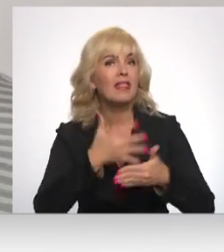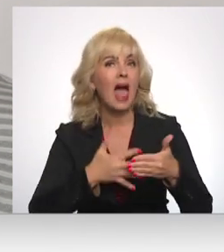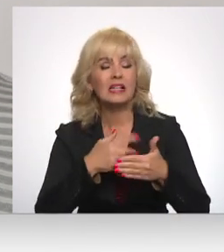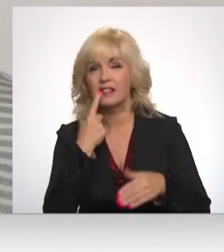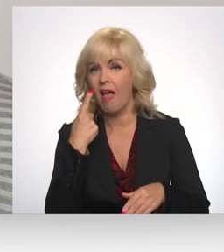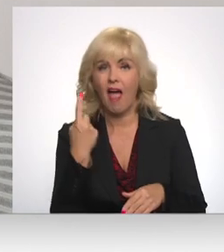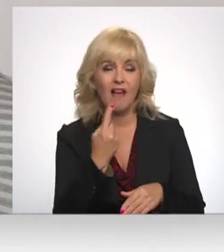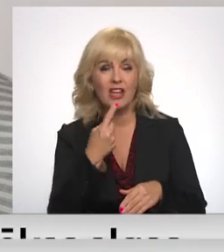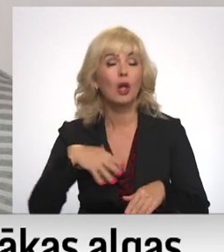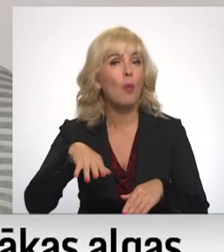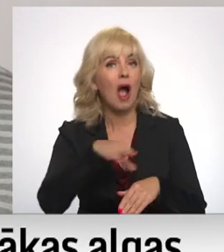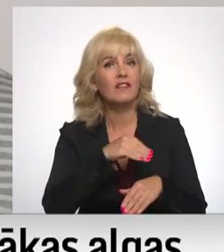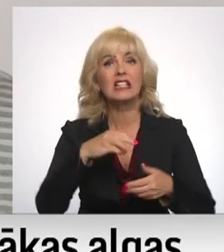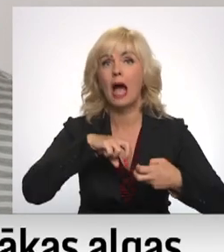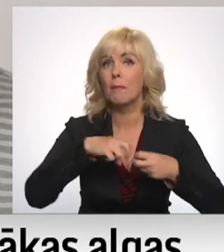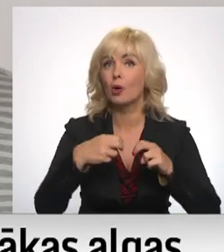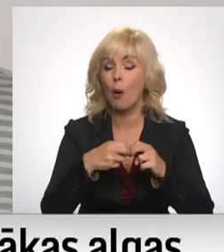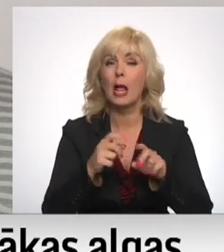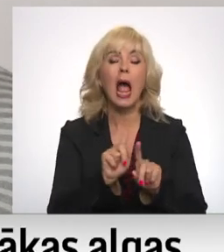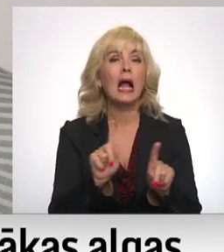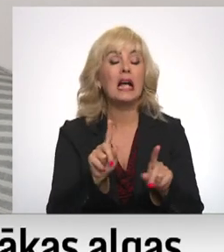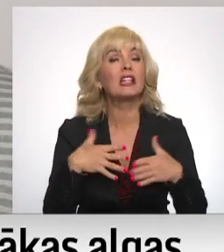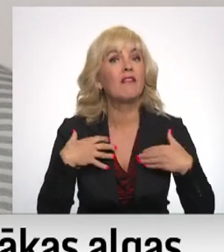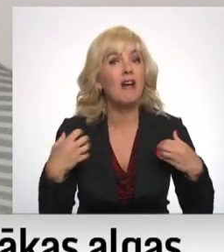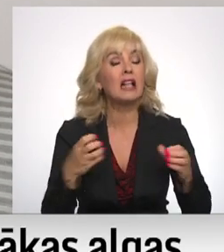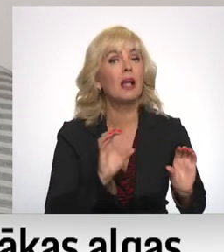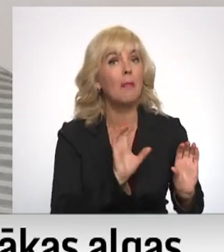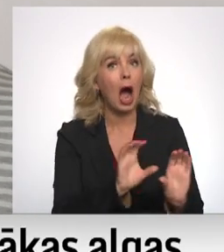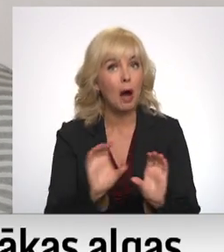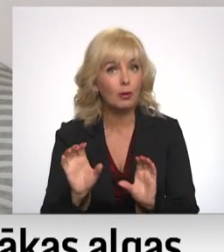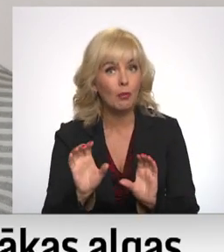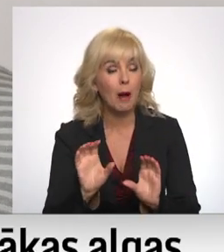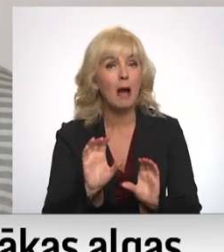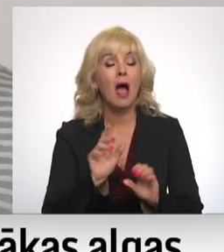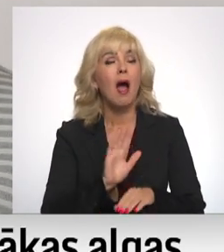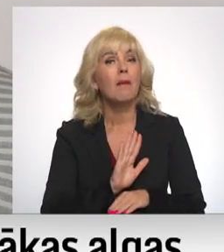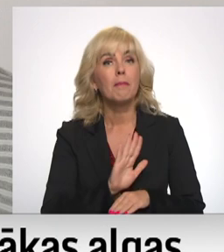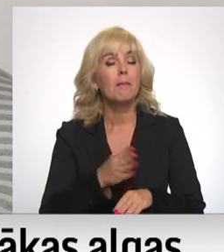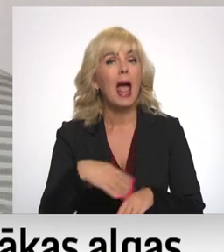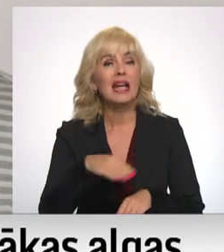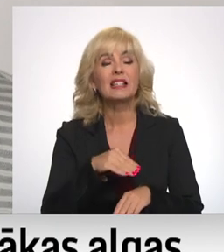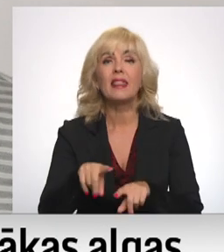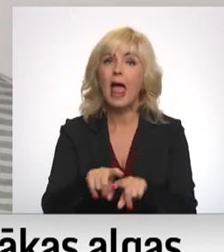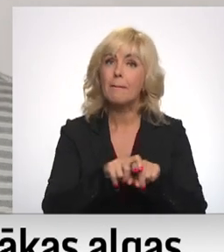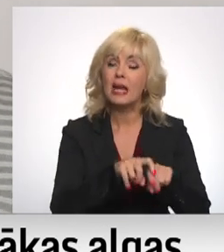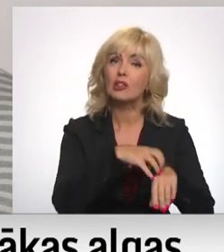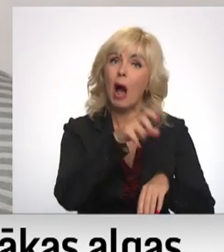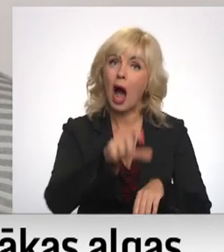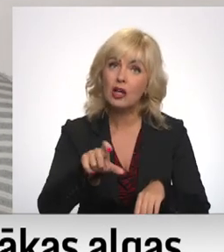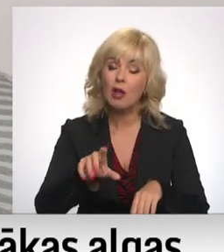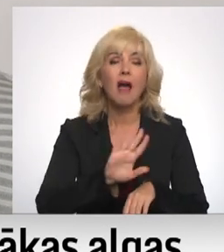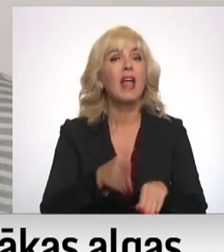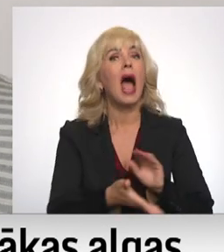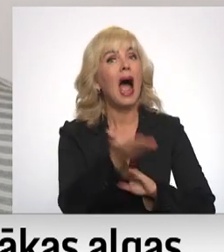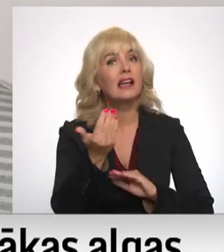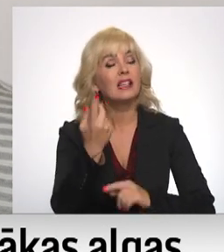tām problēmām, kuras mums veselības aprūpē ir. Mēs nedz vairāk piesaistām mediķus, nedz aicinām viņus atgriezties,